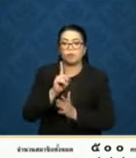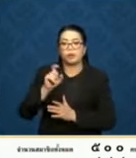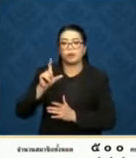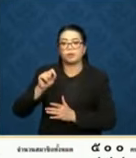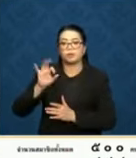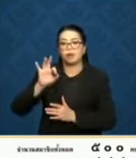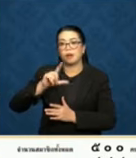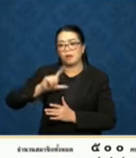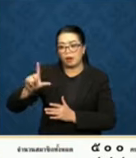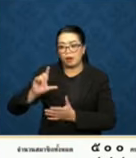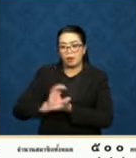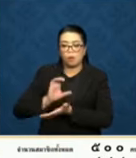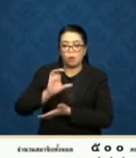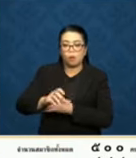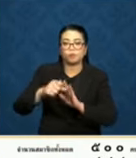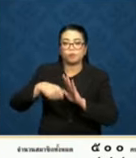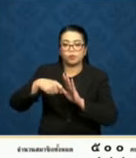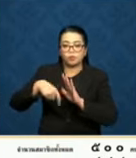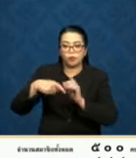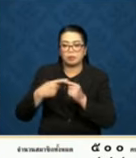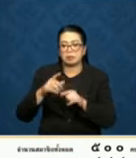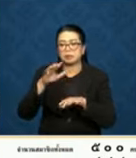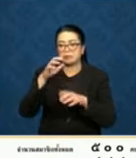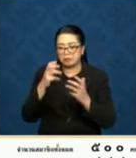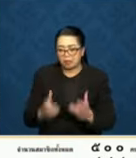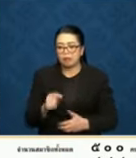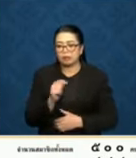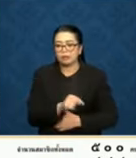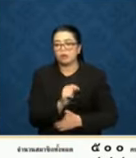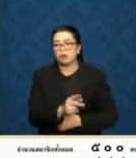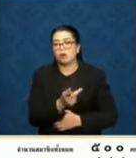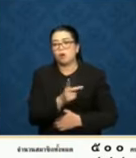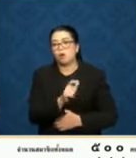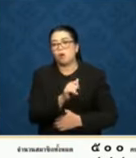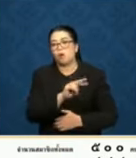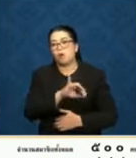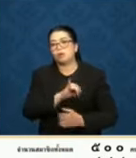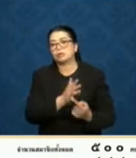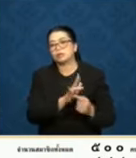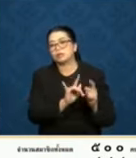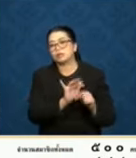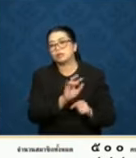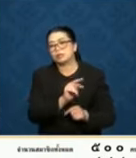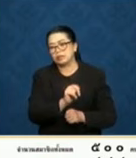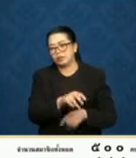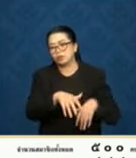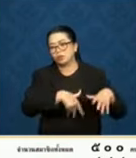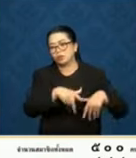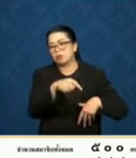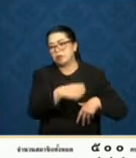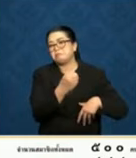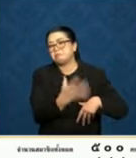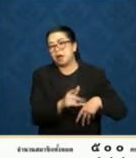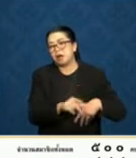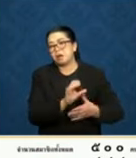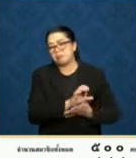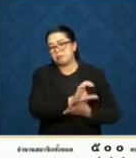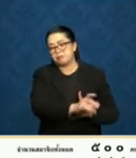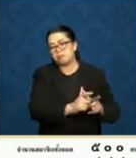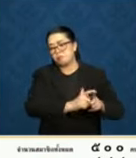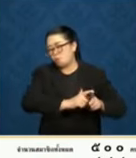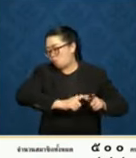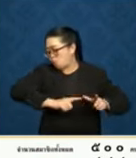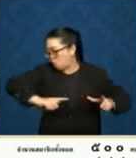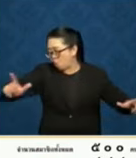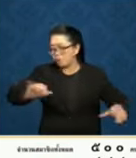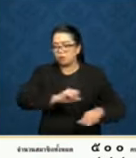่ว่าดูเหือนจะไปหนกอยที่ชุมชนเคหะครองจัดเพระว่าที่เคหะชมชนครองจดที่สน